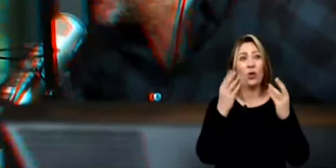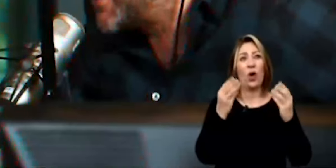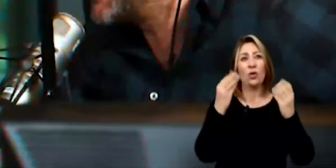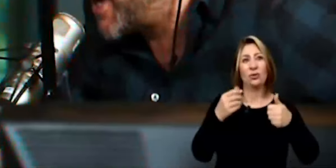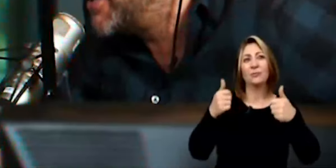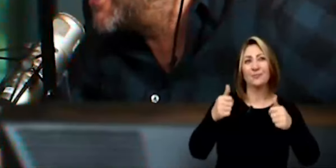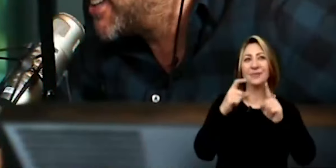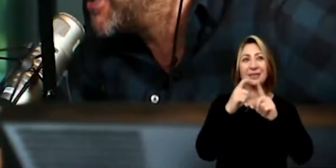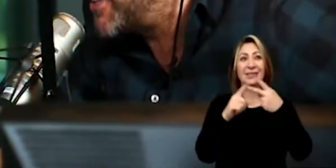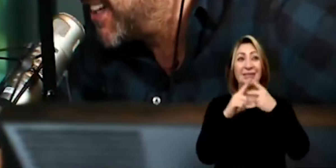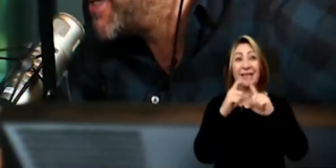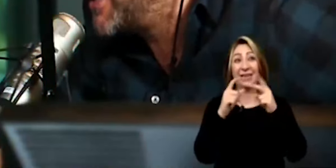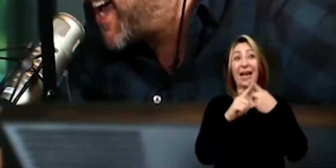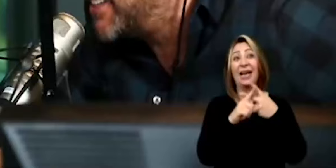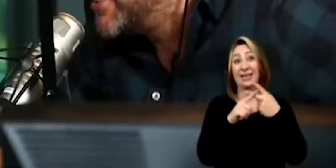dada dandini, oldu.